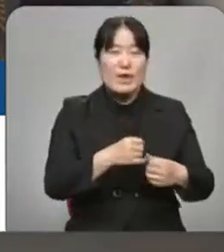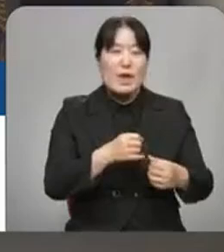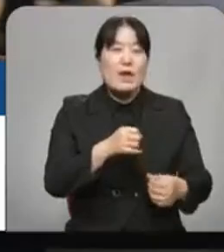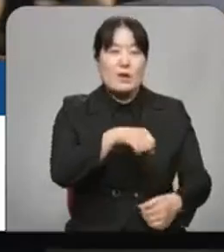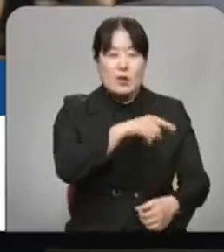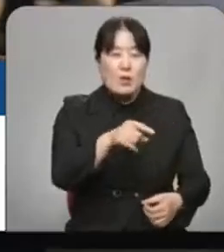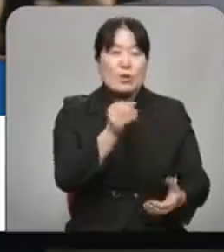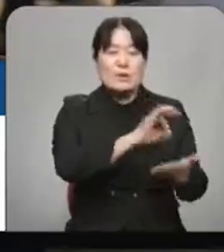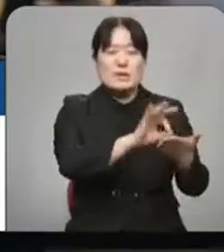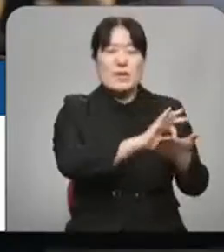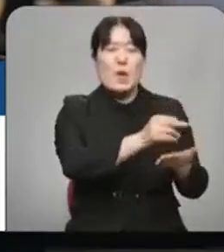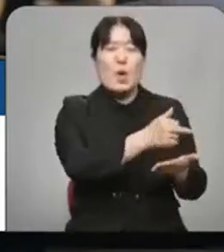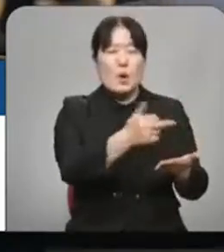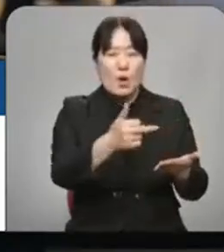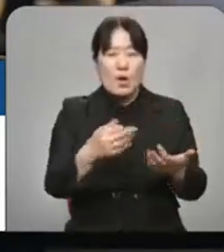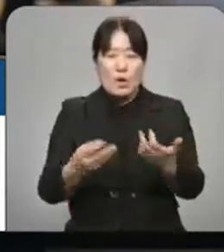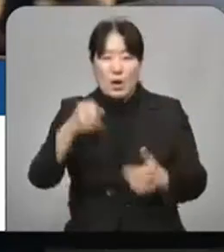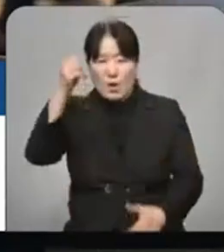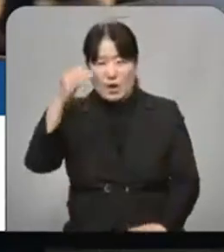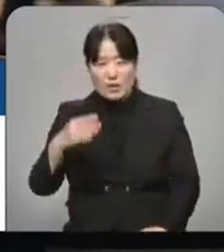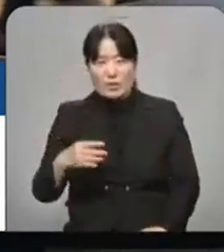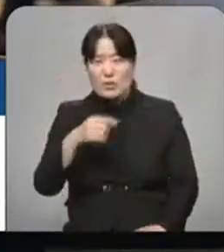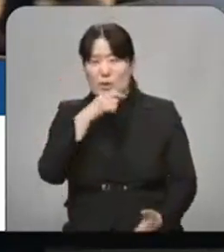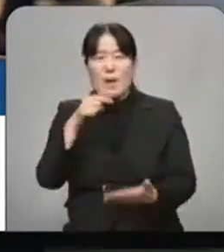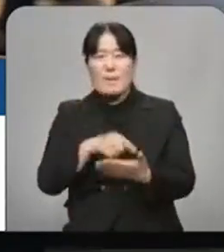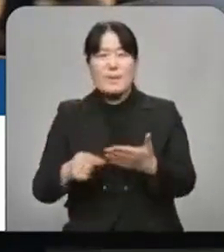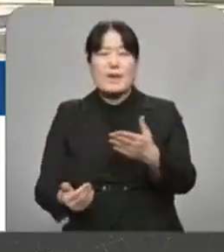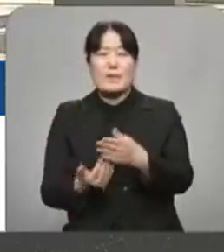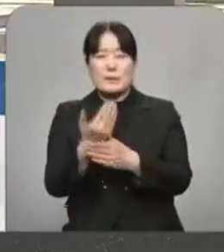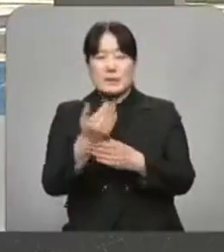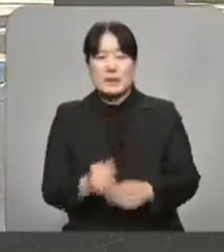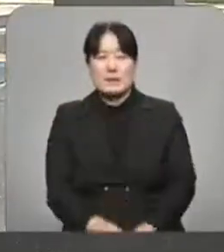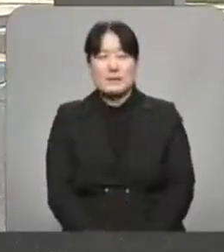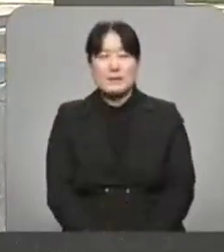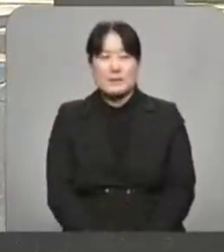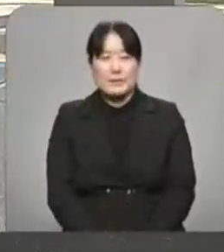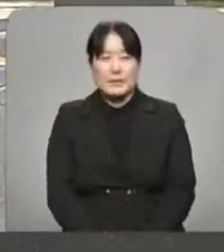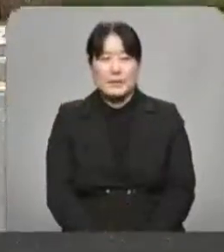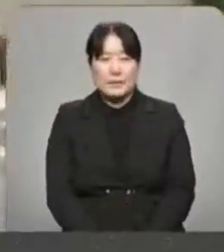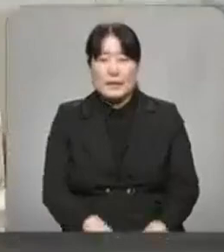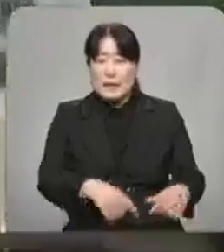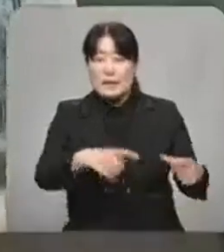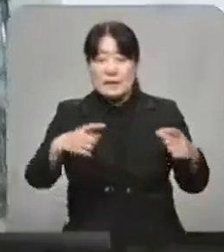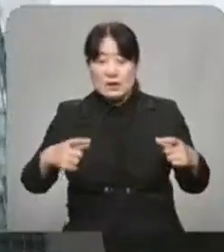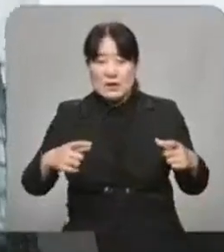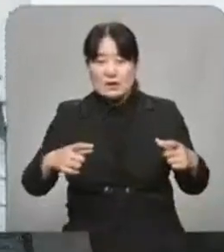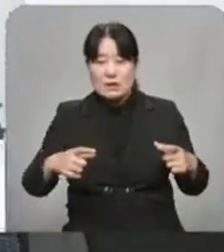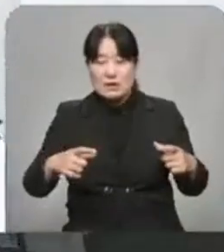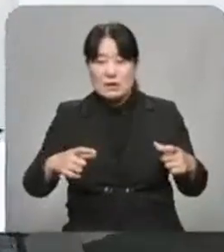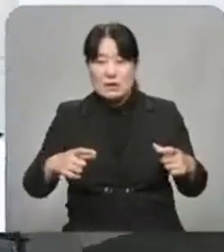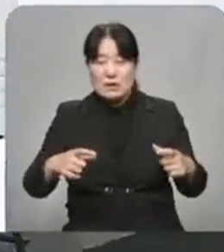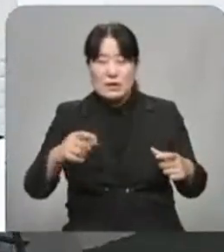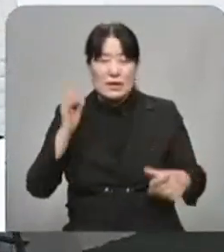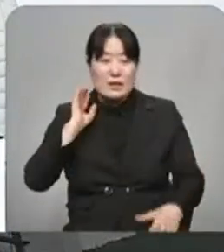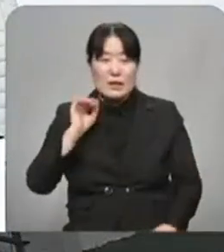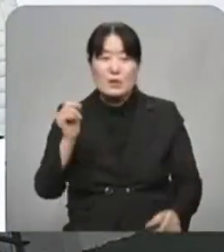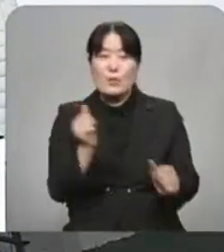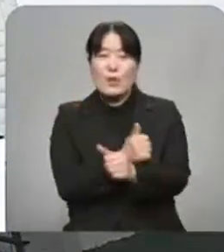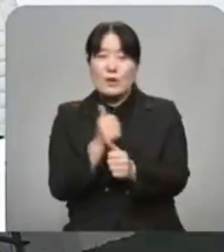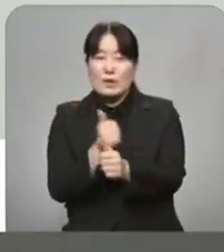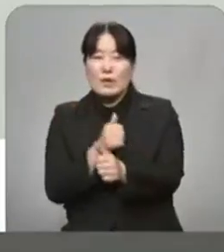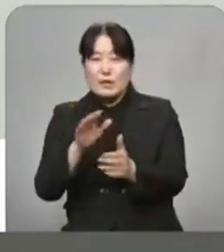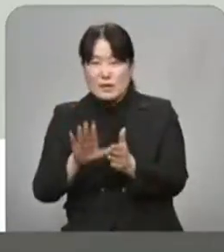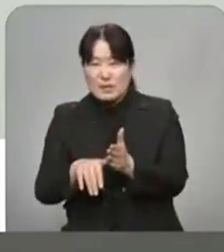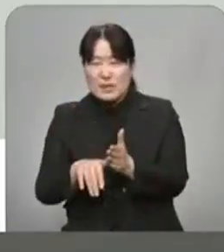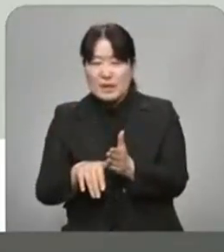유출되고 강원랜드에도 큰 대미지를 입히는 그런 경우가 많습니다 지역에서는 정권이 바뀔 때마다 휘둘리는 강원도